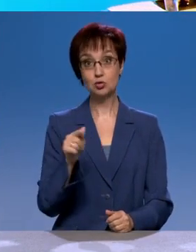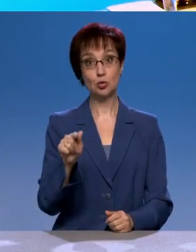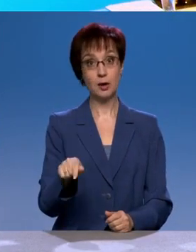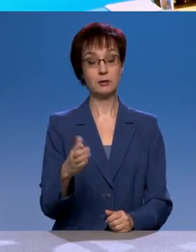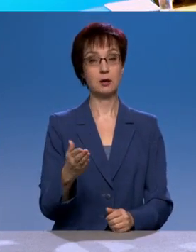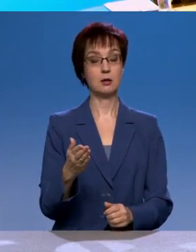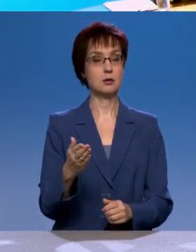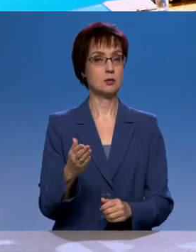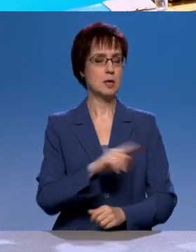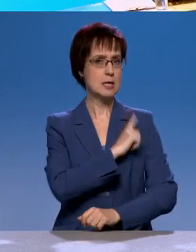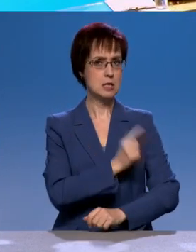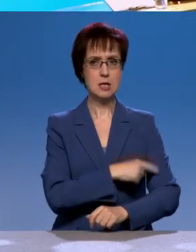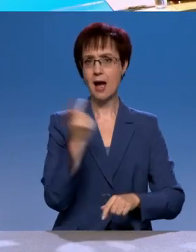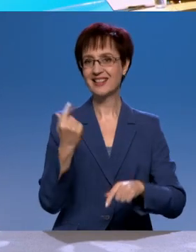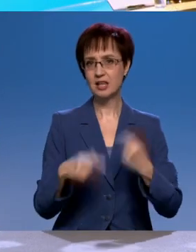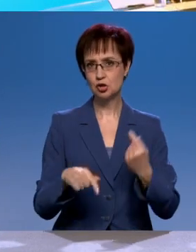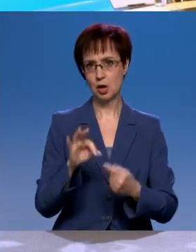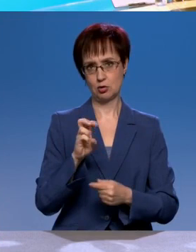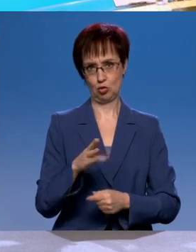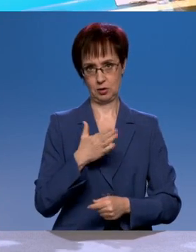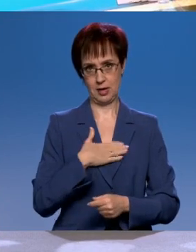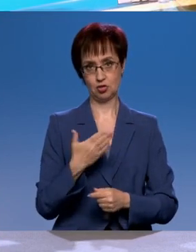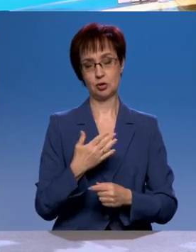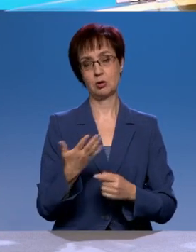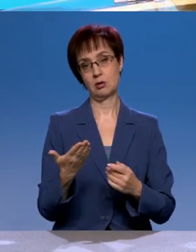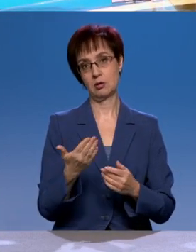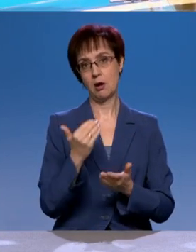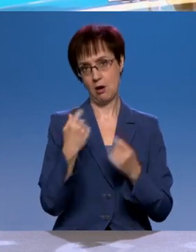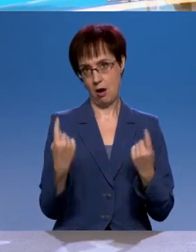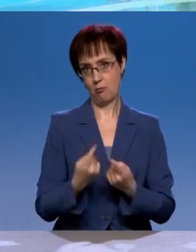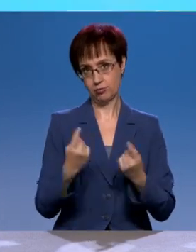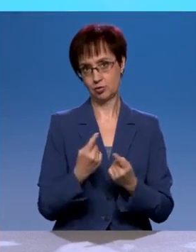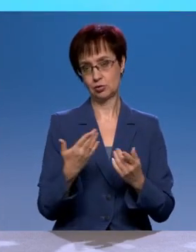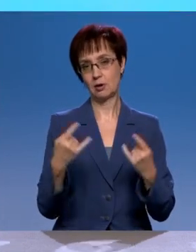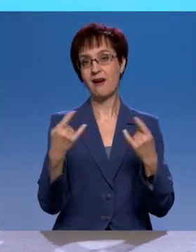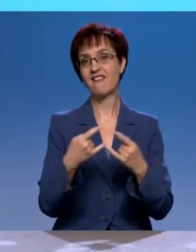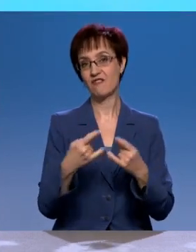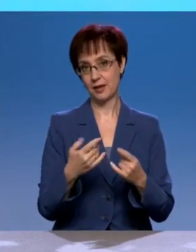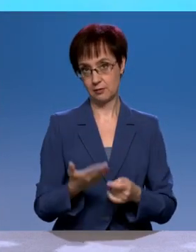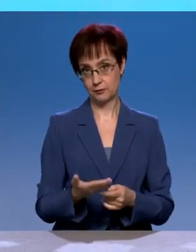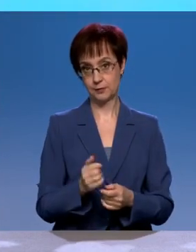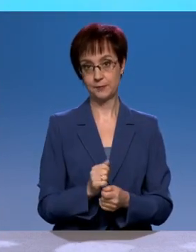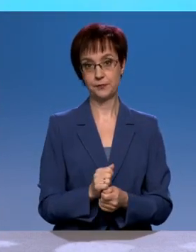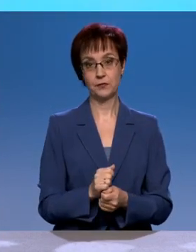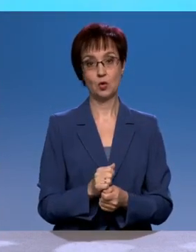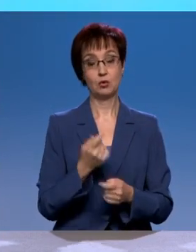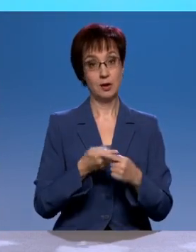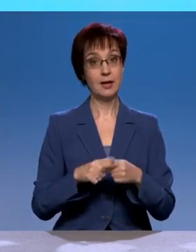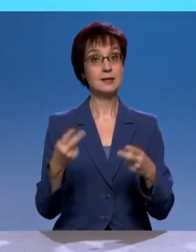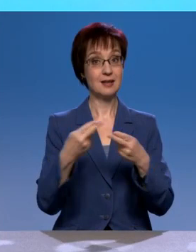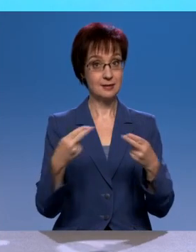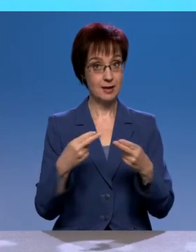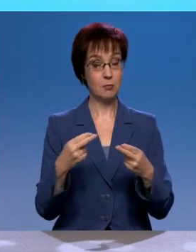это все темы, которые всегда в нашей обязательной произвольной программе присутствует. Просто сегодня мы